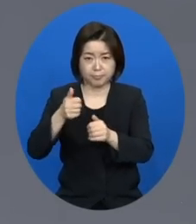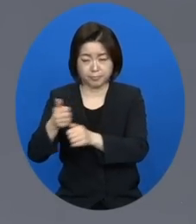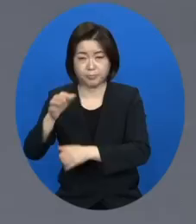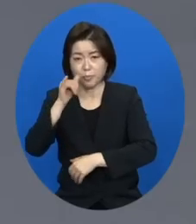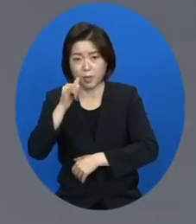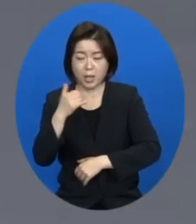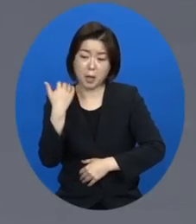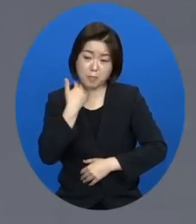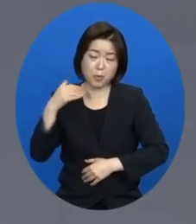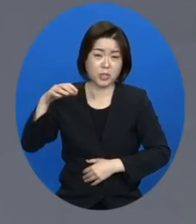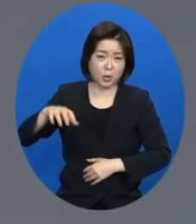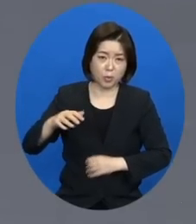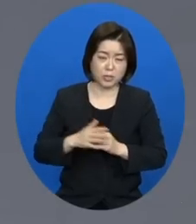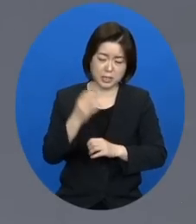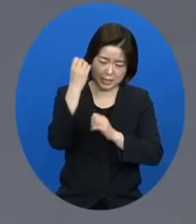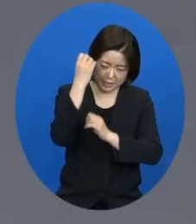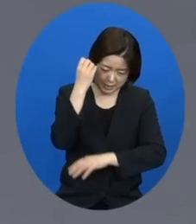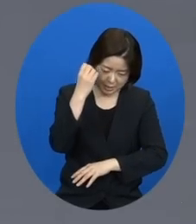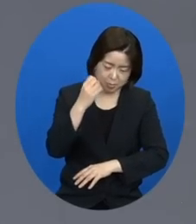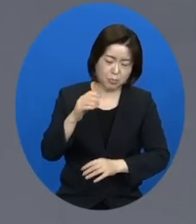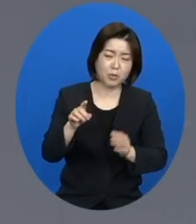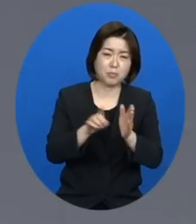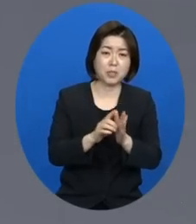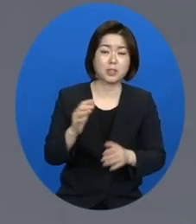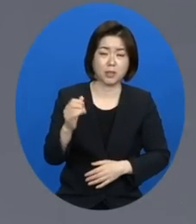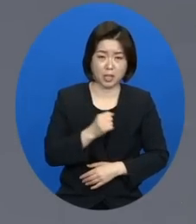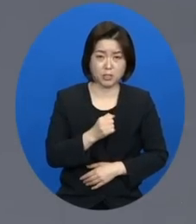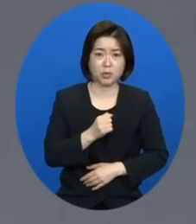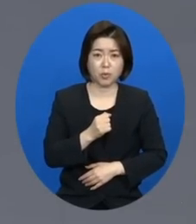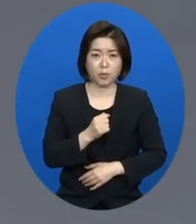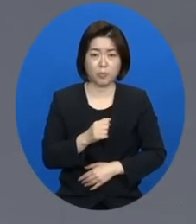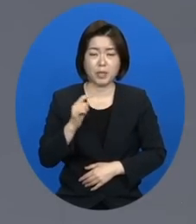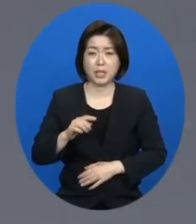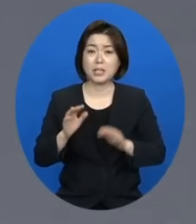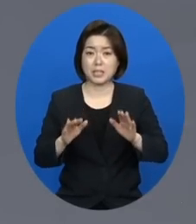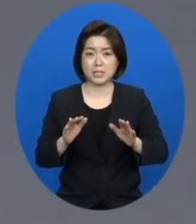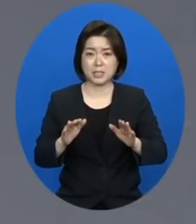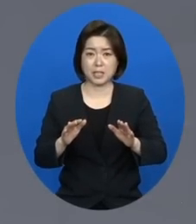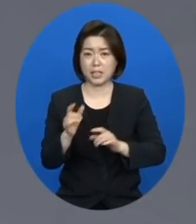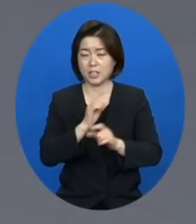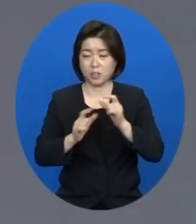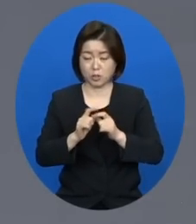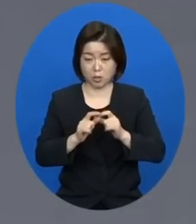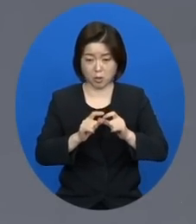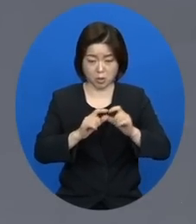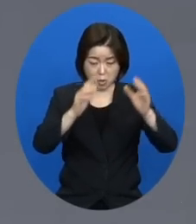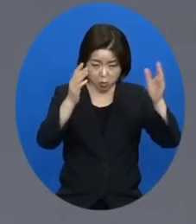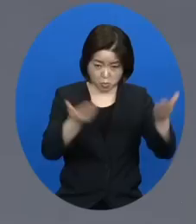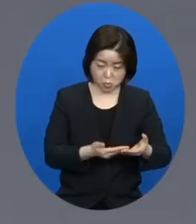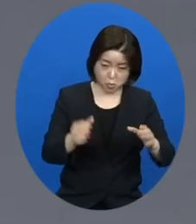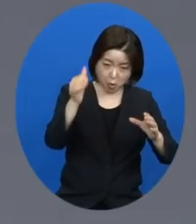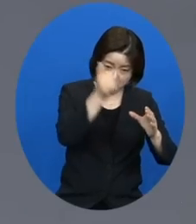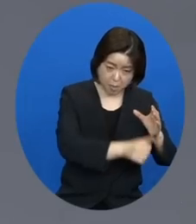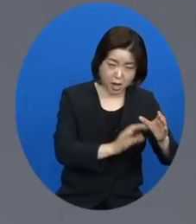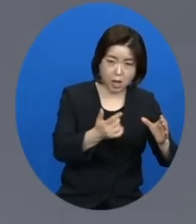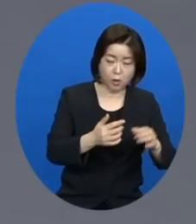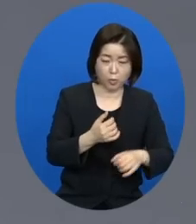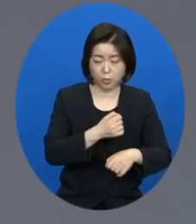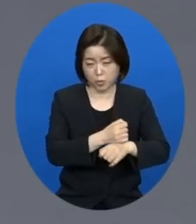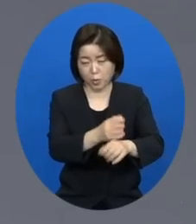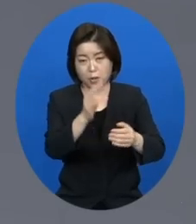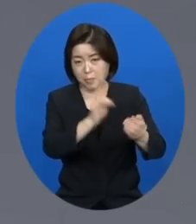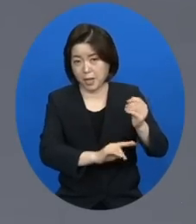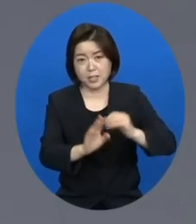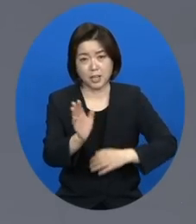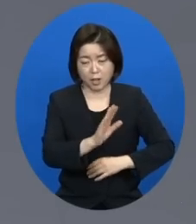보이지 않는 곳에서 깊이 뿌리를 내리고, 그러면 이제 사실은 이제 더 이상 구덩이에 던져지지도 않고 노예로 팔려가지도 않고